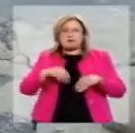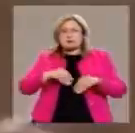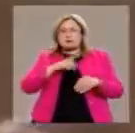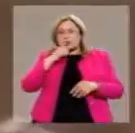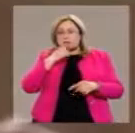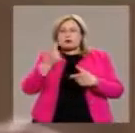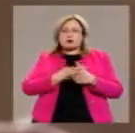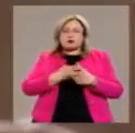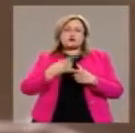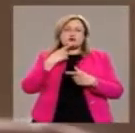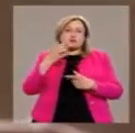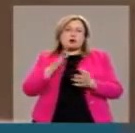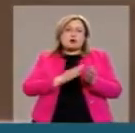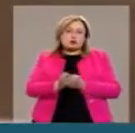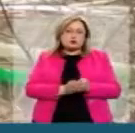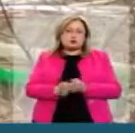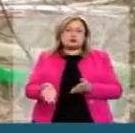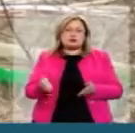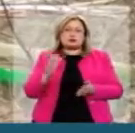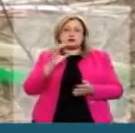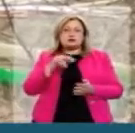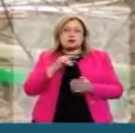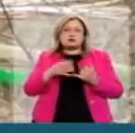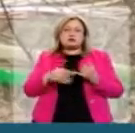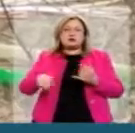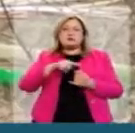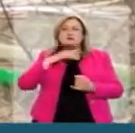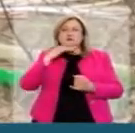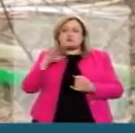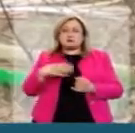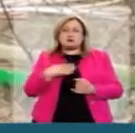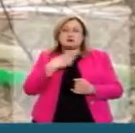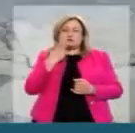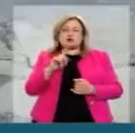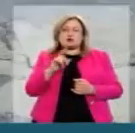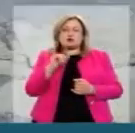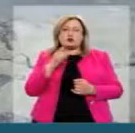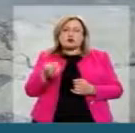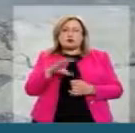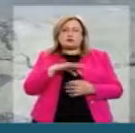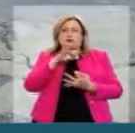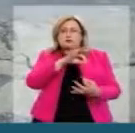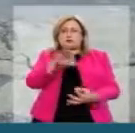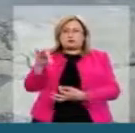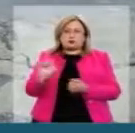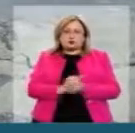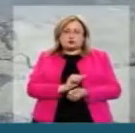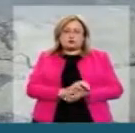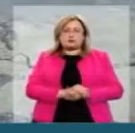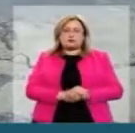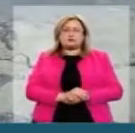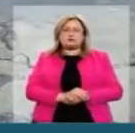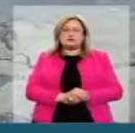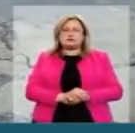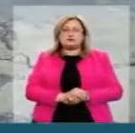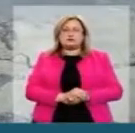Міне қаншама жер. Мынау да менің өгіретім, мынау да менің өгіретім. Екпейміз бе? Жатыр, міне еге алмаймыз іштеңе де. Жұрттың бәрі де міне кеудеқот